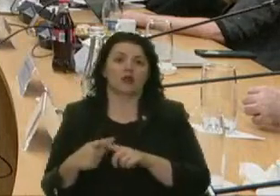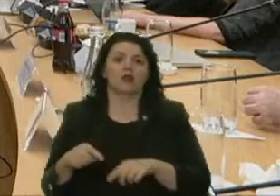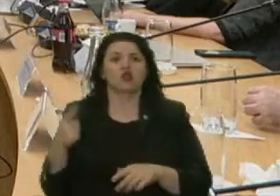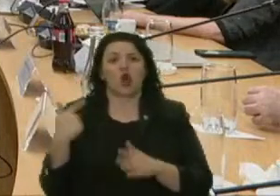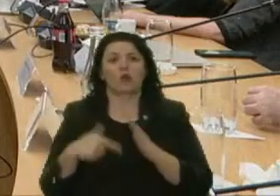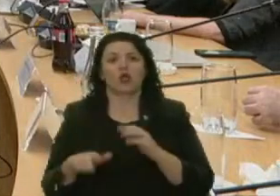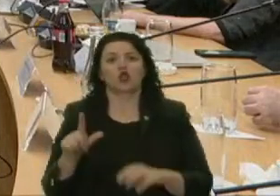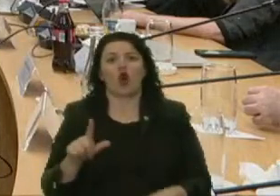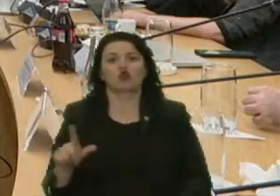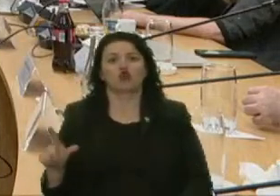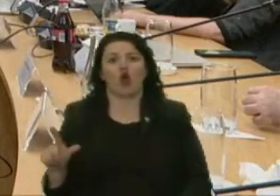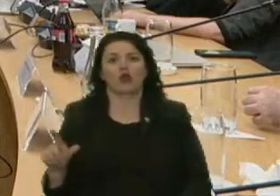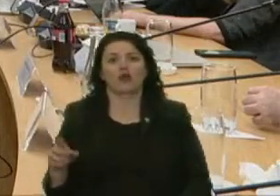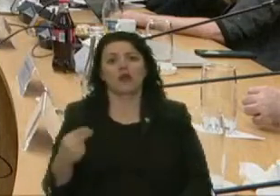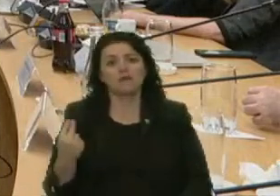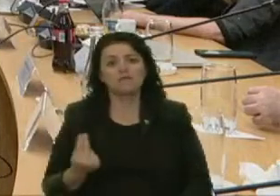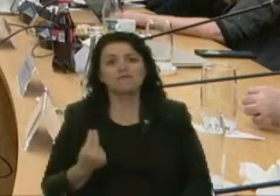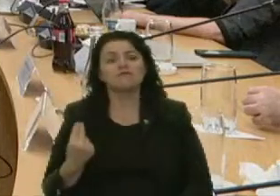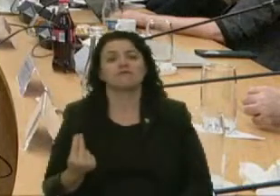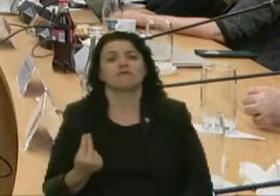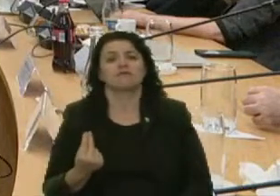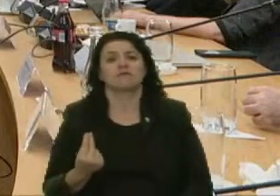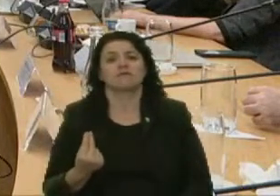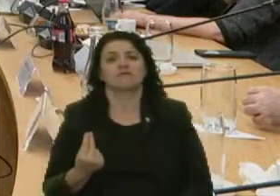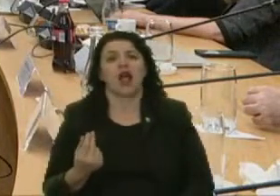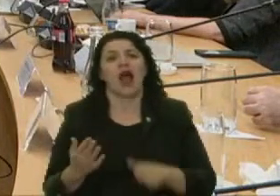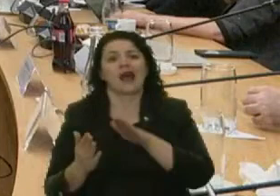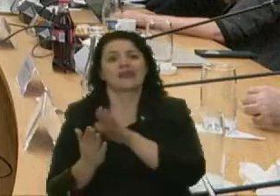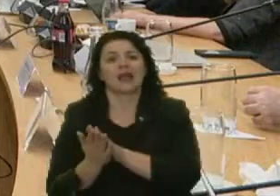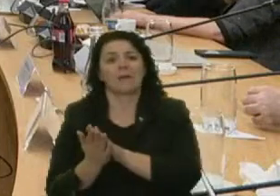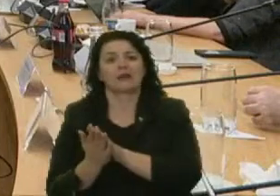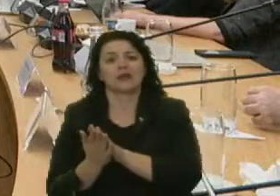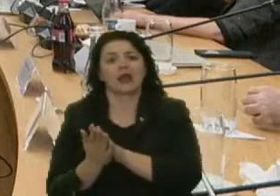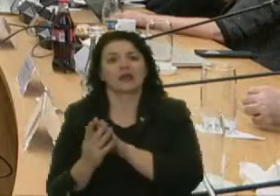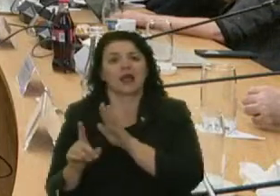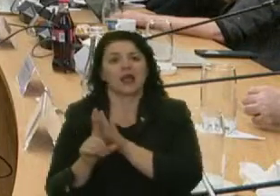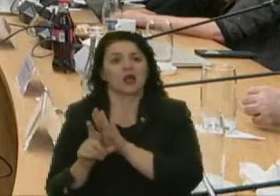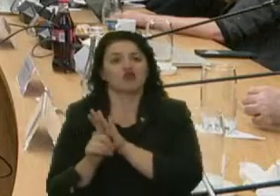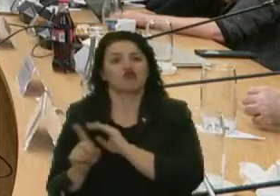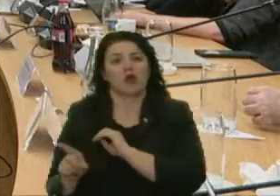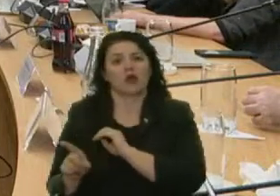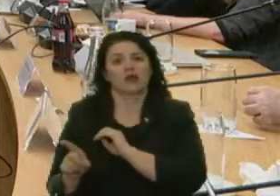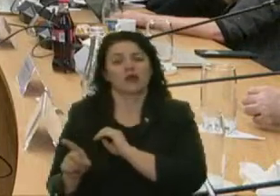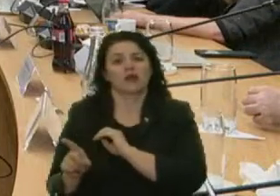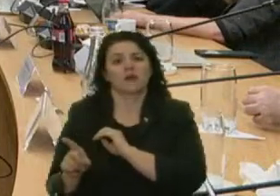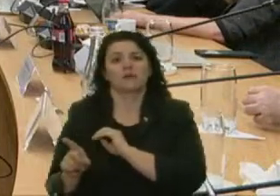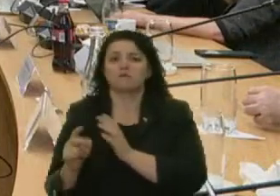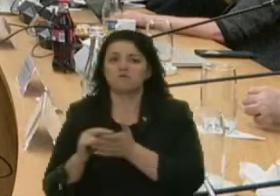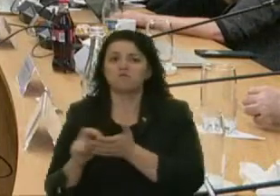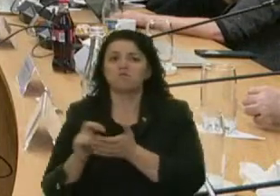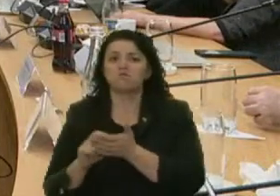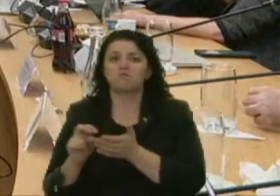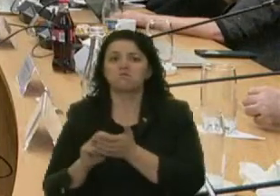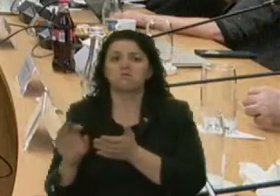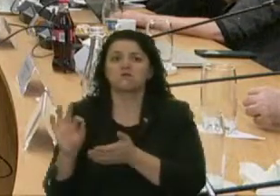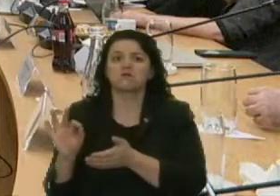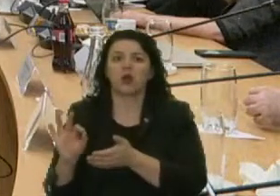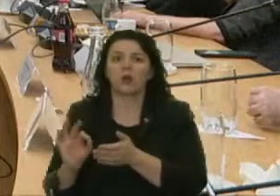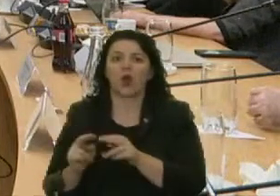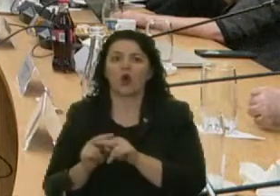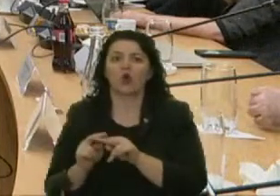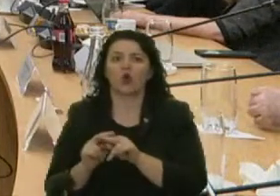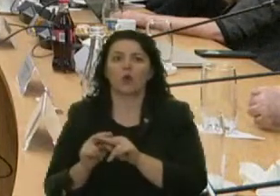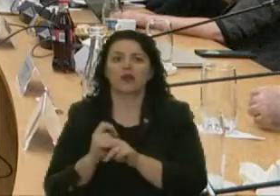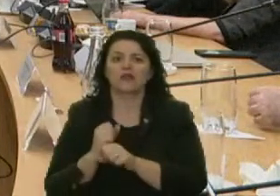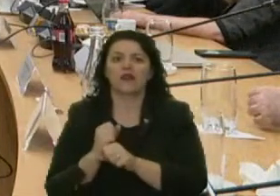2022 este cea mai adaptată lege care definește cu amănuntul cum ar trebui